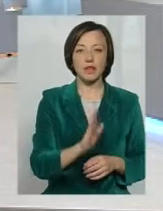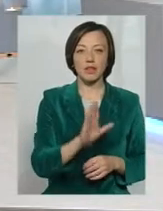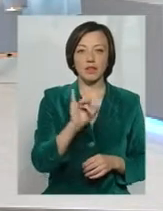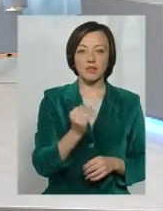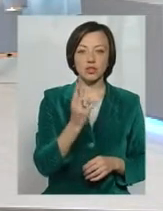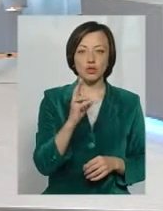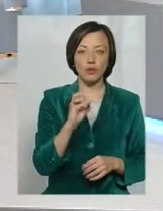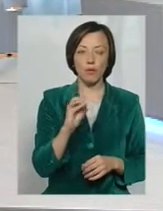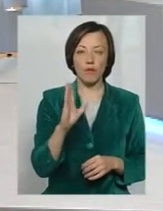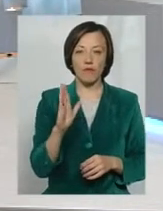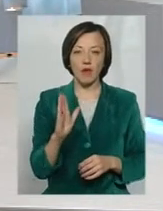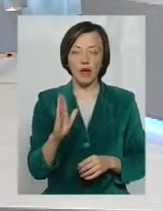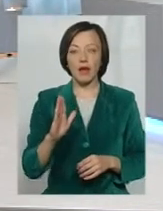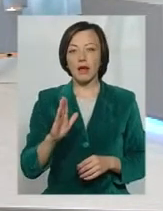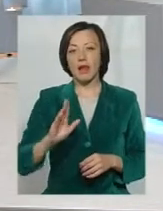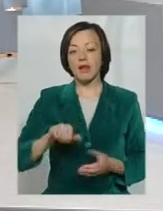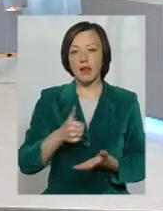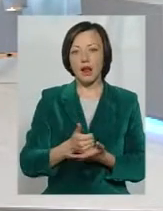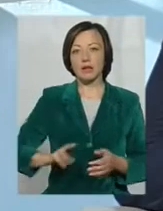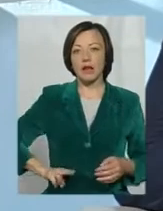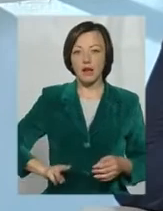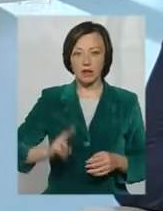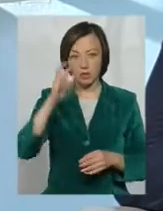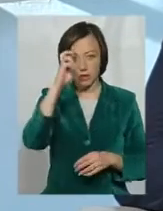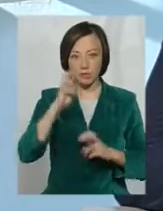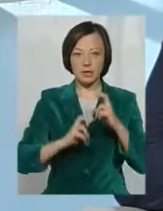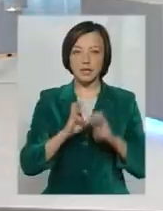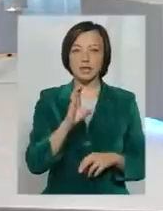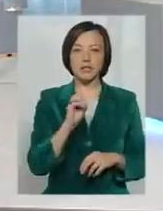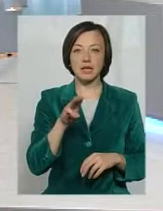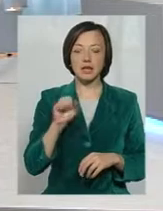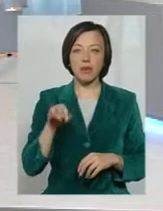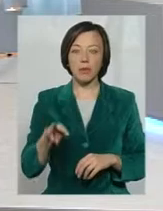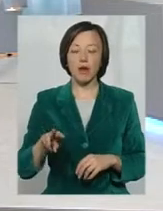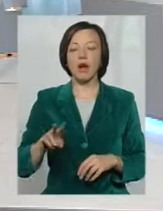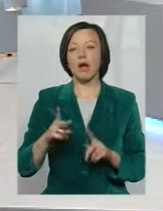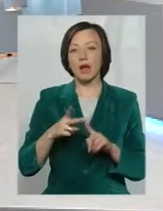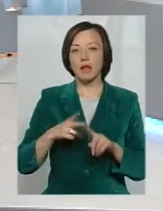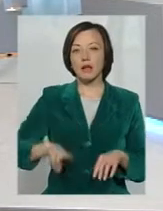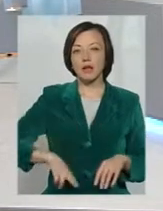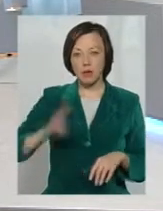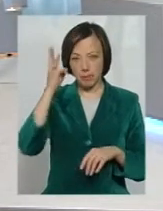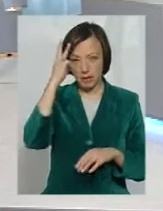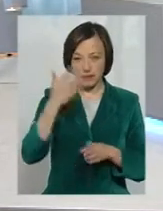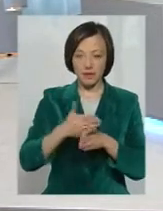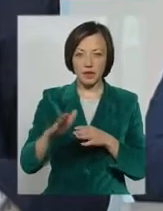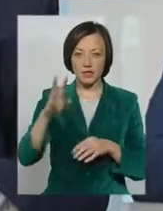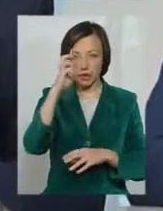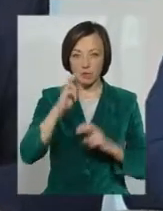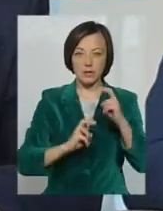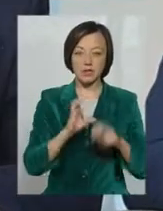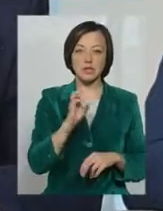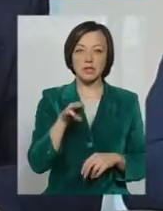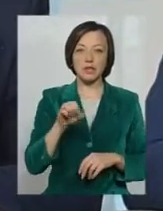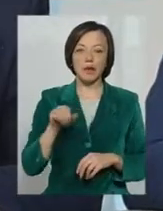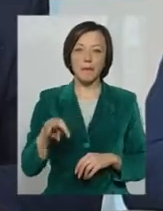Вишньов, генеральний директор державного підприємства СЕТАМ, та Роман Осадчук, директор Хмельницької філії державного підприємства СЕТАМ.